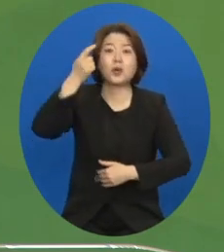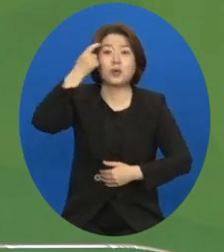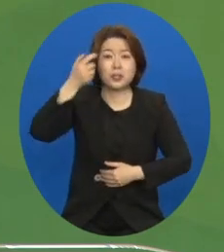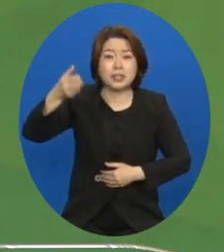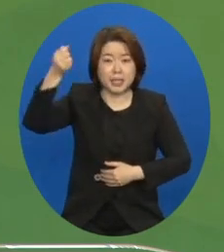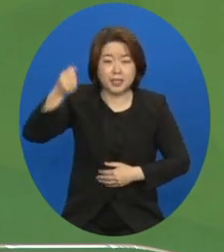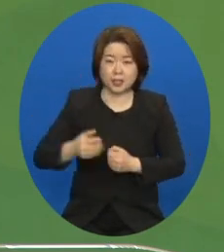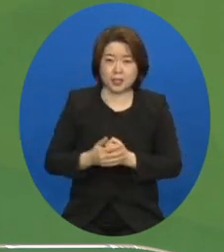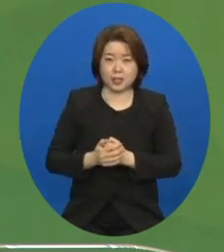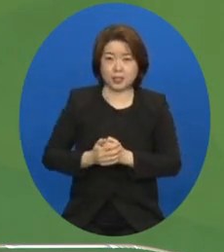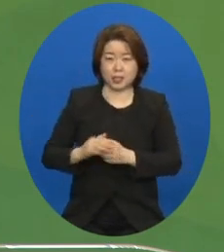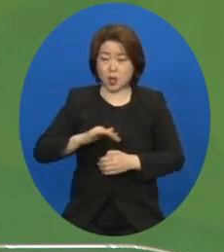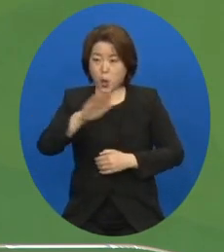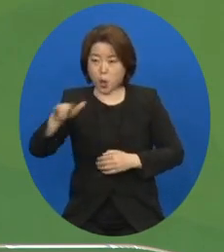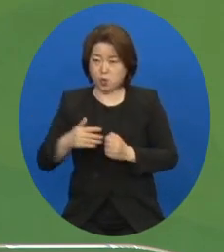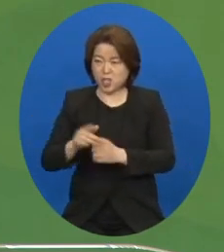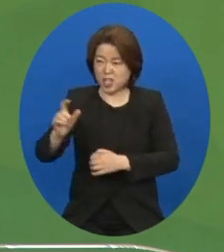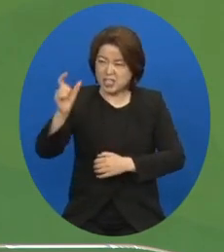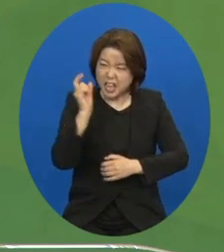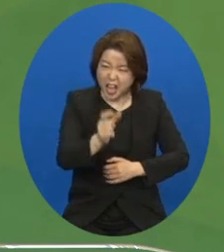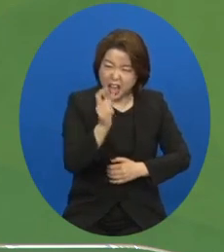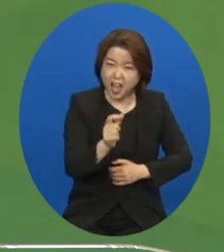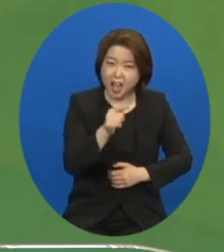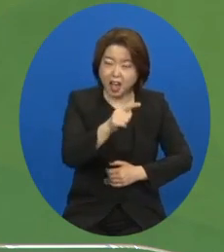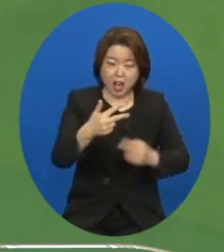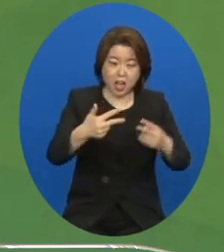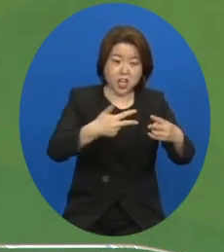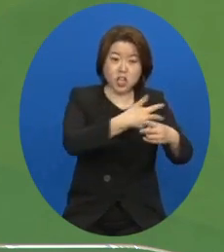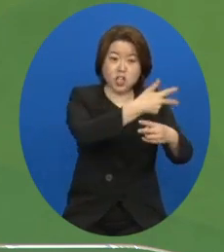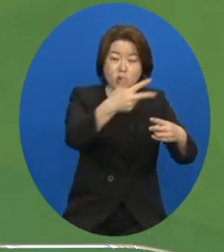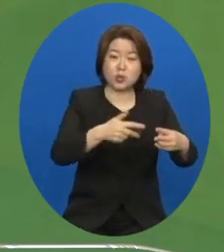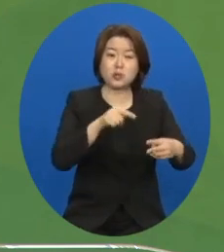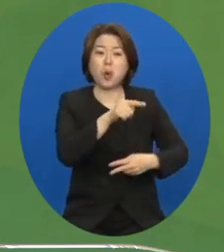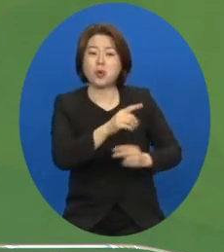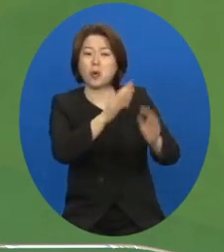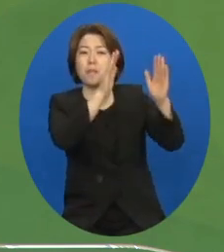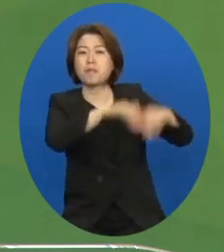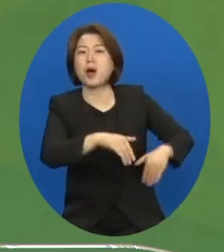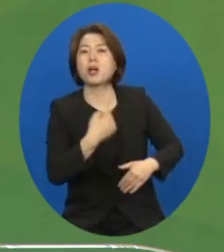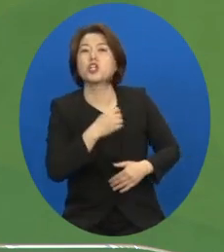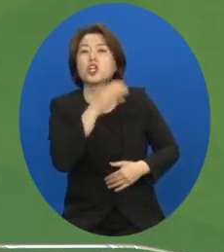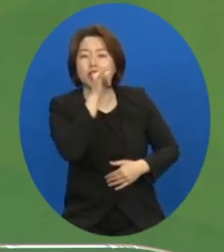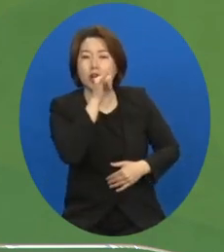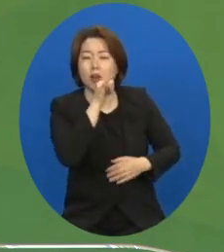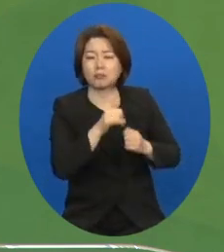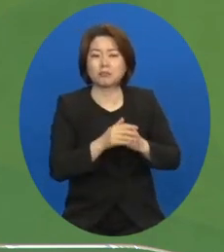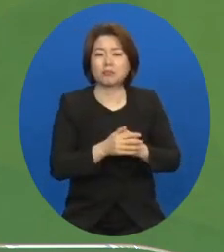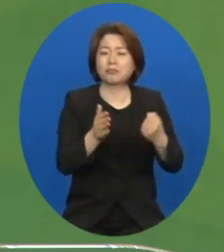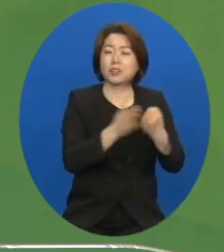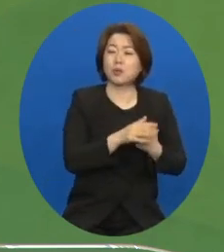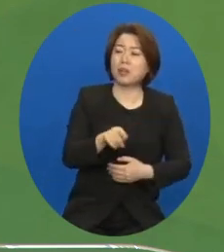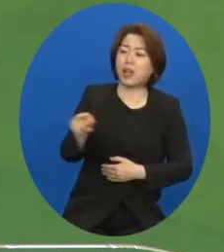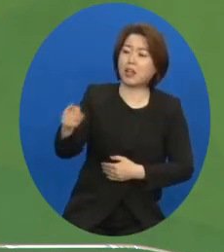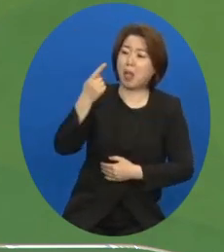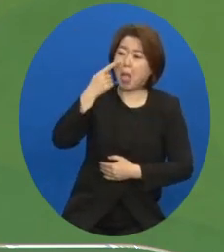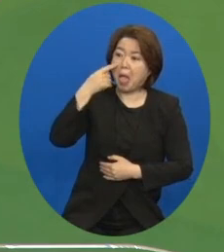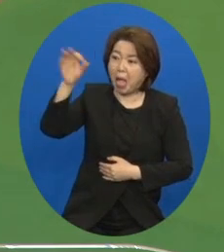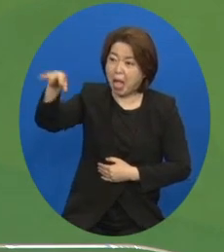우리가 난공불락인 여리고성도 무너뜨렸다고, 아유 이 정도